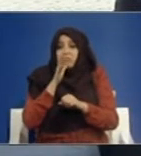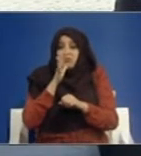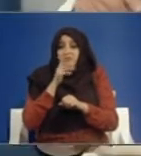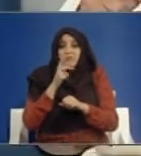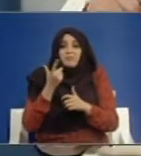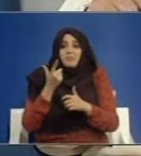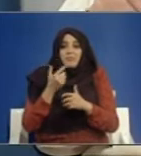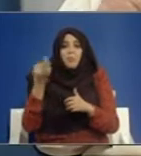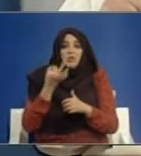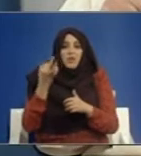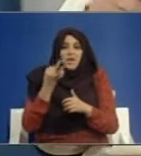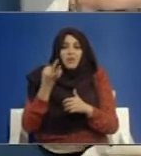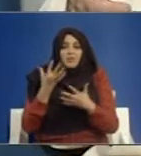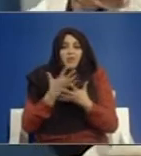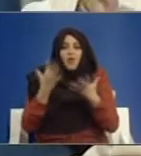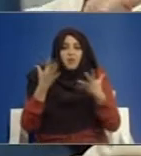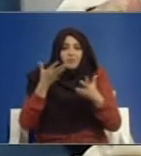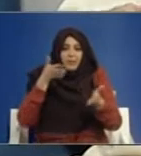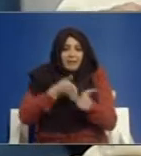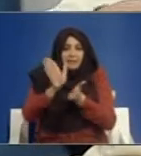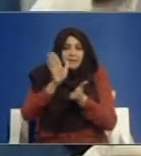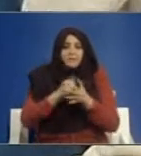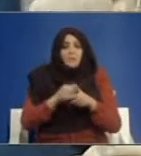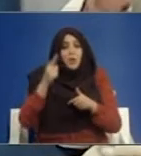ضعيف ضعيف. فخلوا تصور نفسك